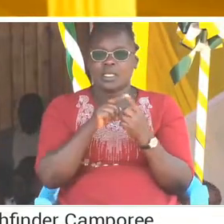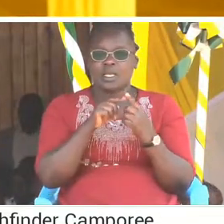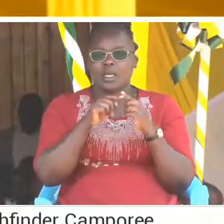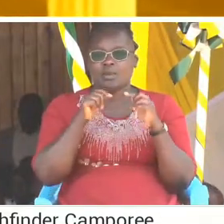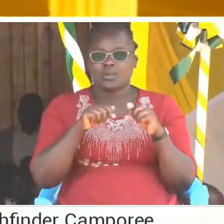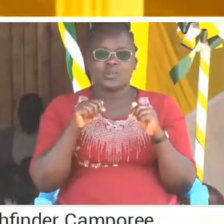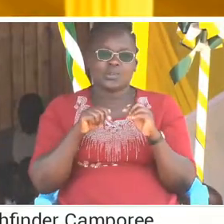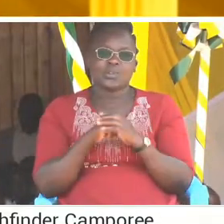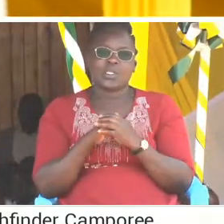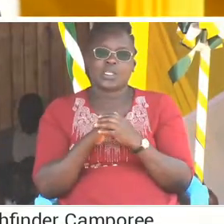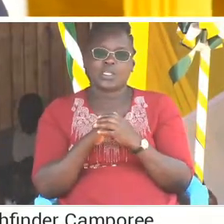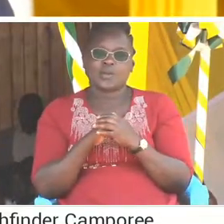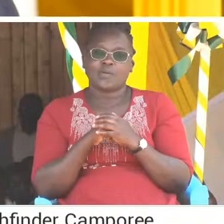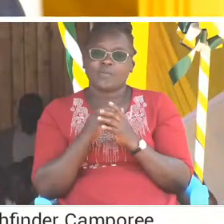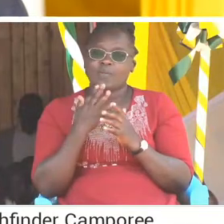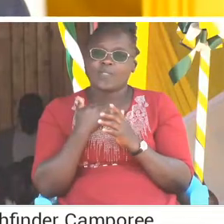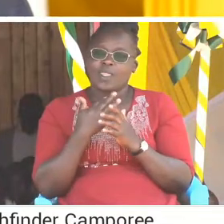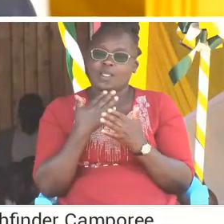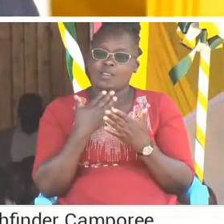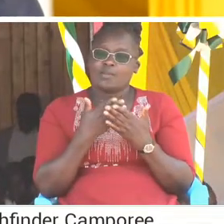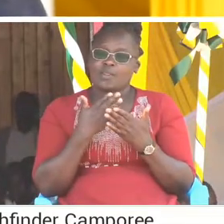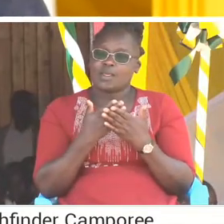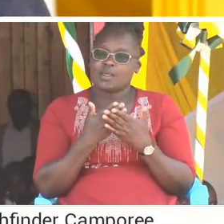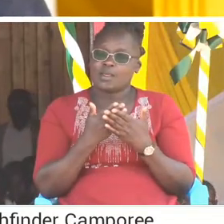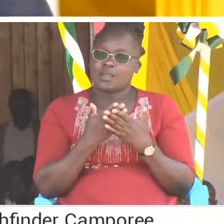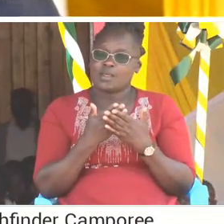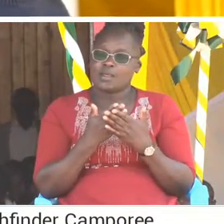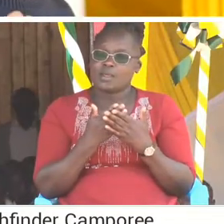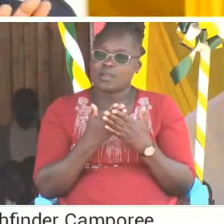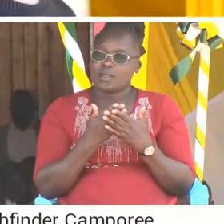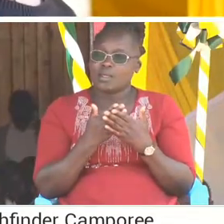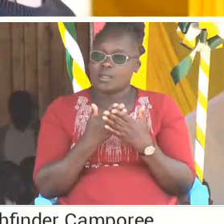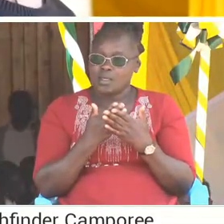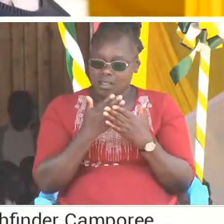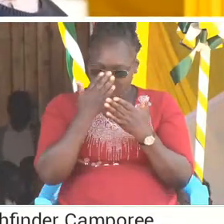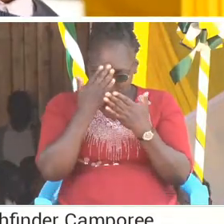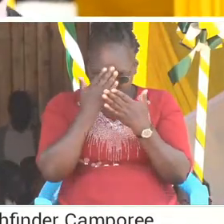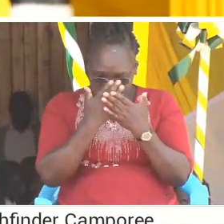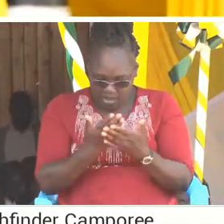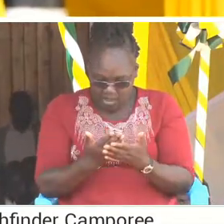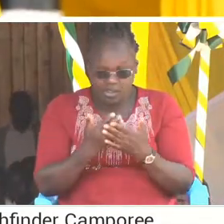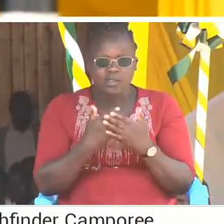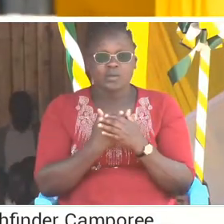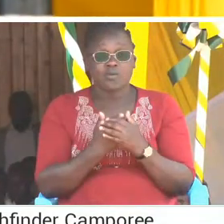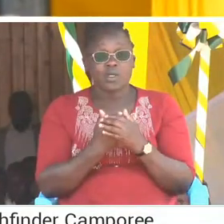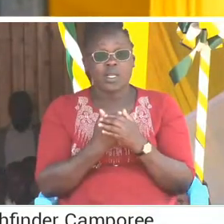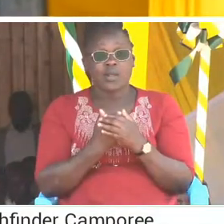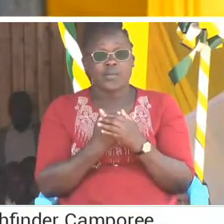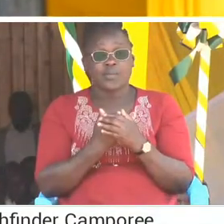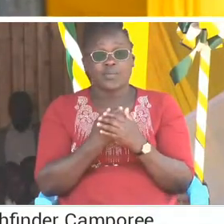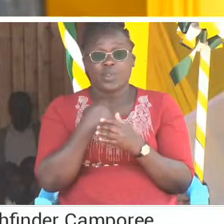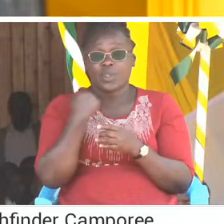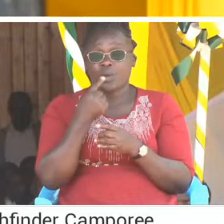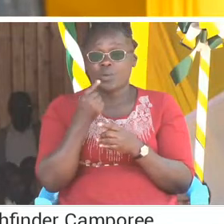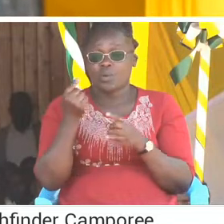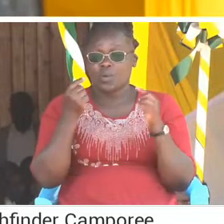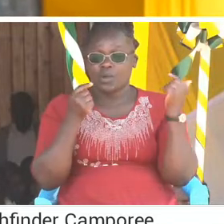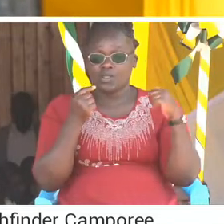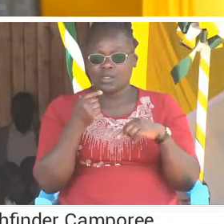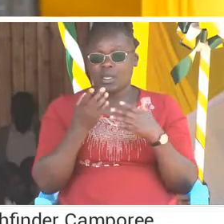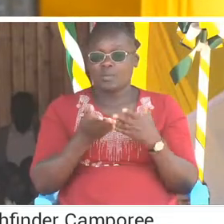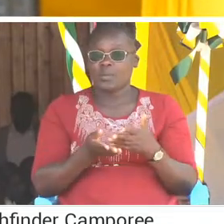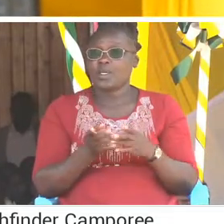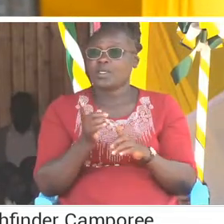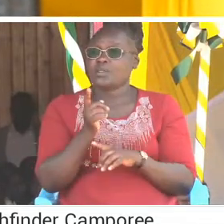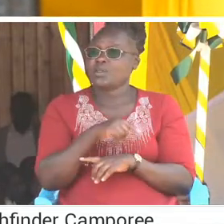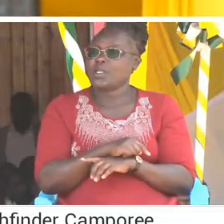Sabato. Ningependa kushukuru mgeni wa heshima wetu ambaye siku ya leo amekuwa na sisi